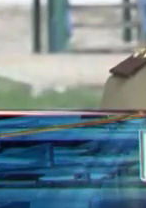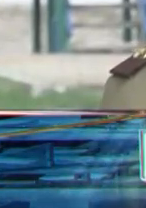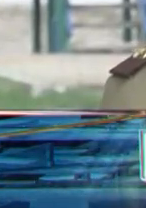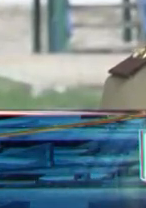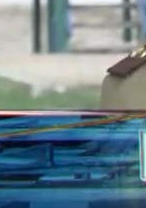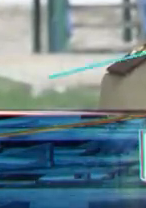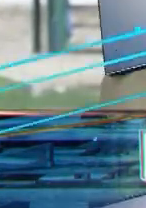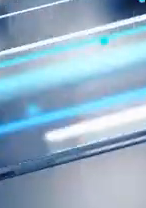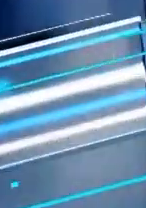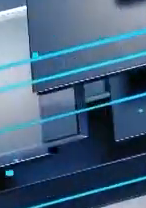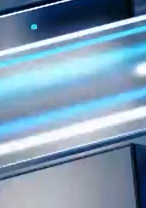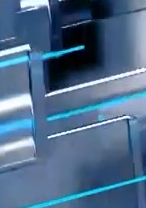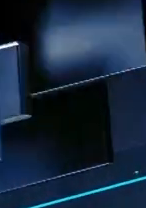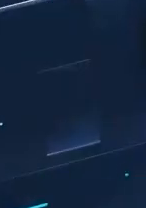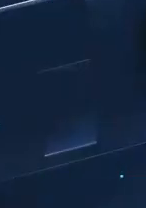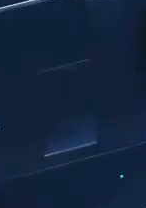тікелей жауапты.